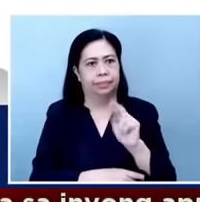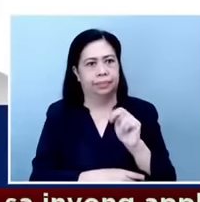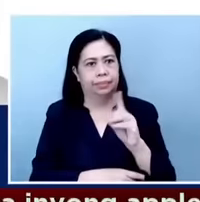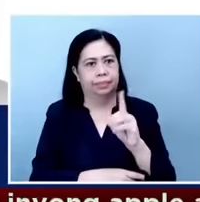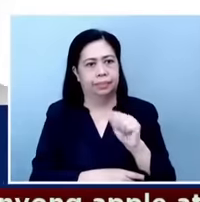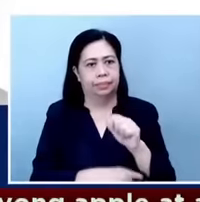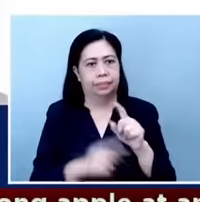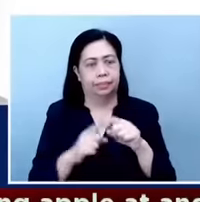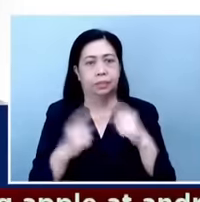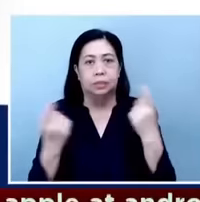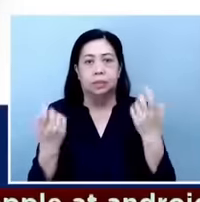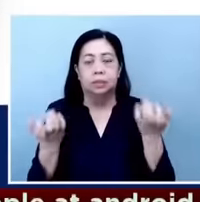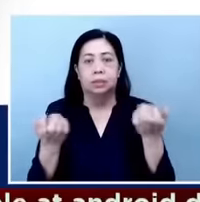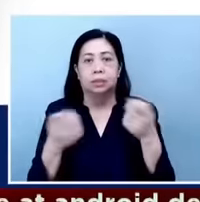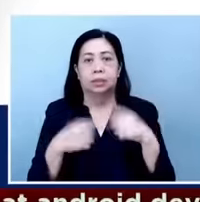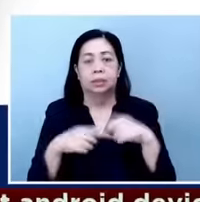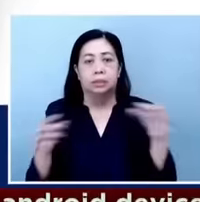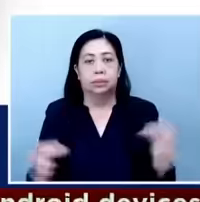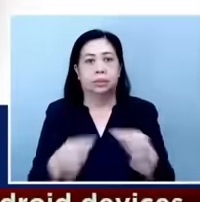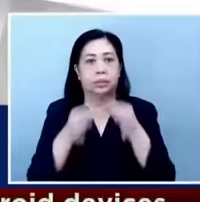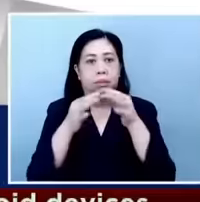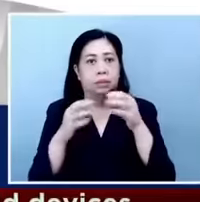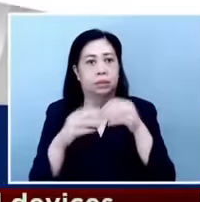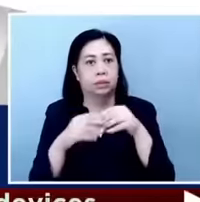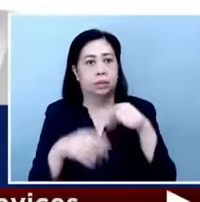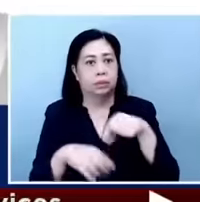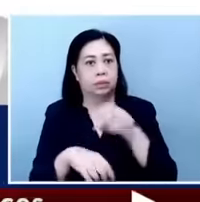Habang idinaraos ang banal na misa sa Quiapo Church,